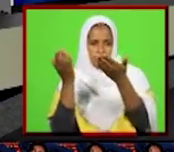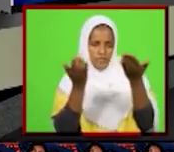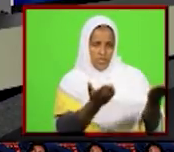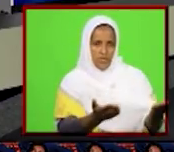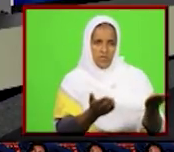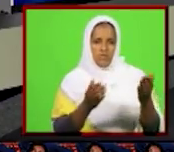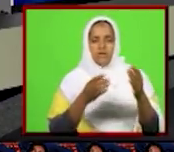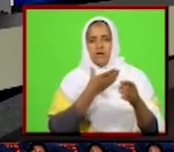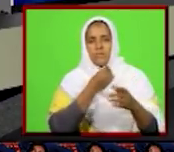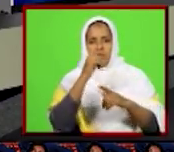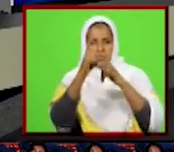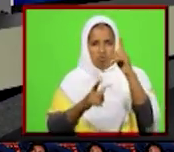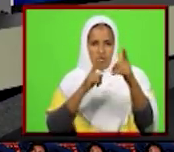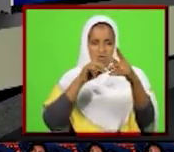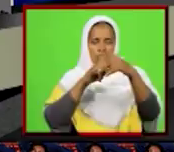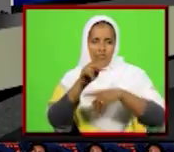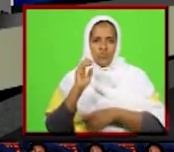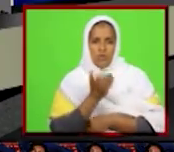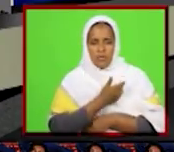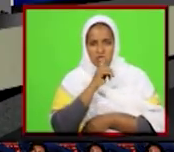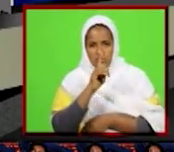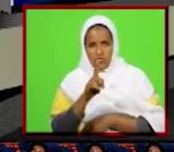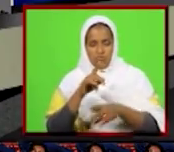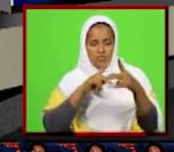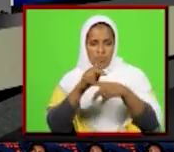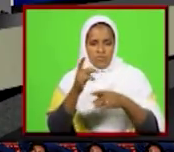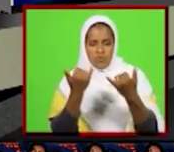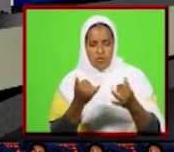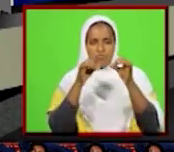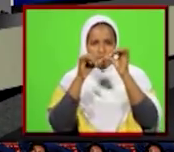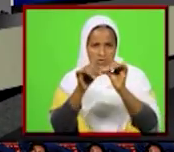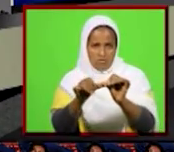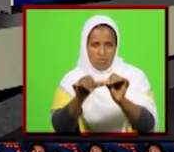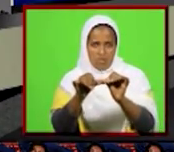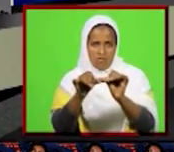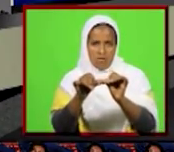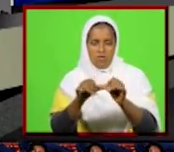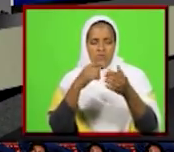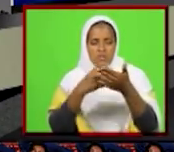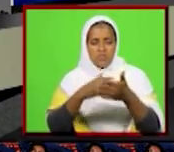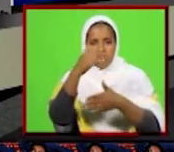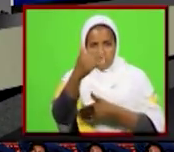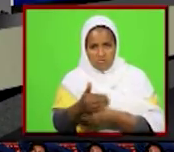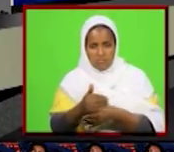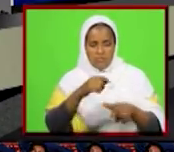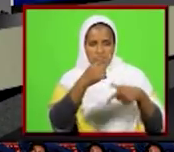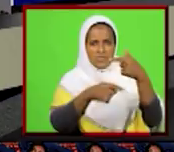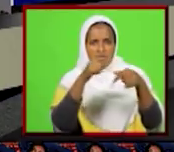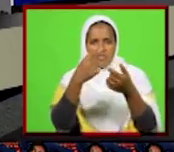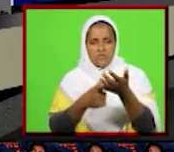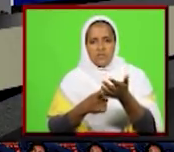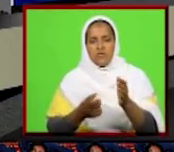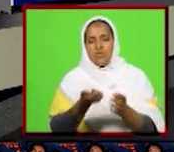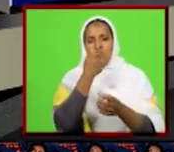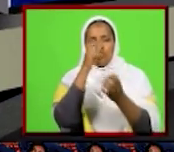እየተዘጋጀ የሚቀርብላችሁ የአማርኛ ቋንቋ መርሃ ግብራችን ነው። መርሃ ግብራችን አሁንም ይቀጥላል። በማስከተል